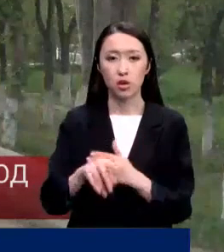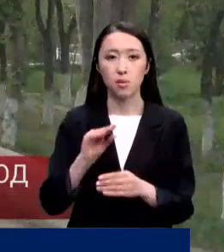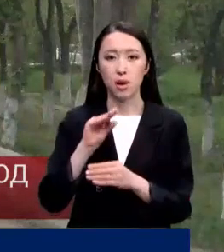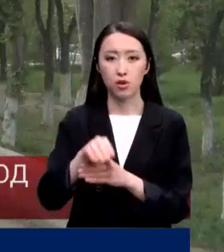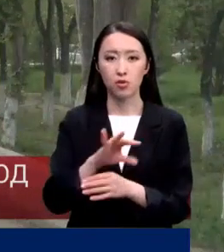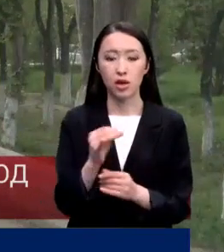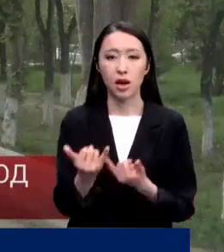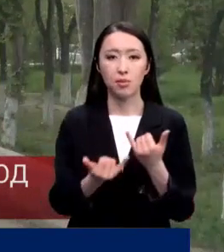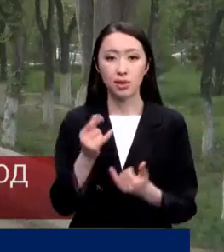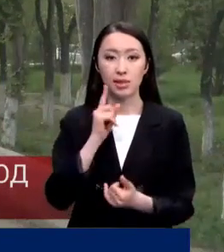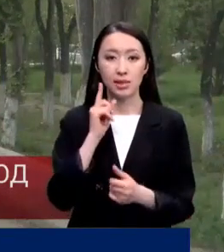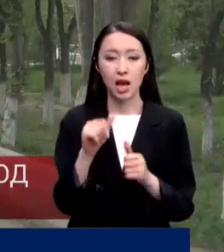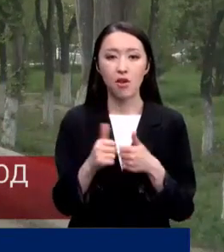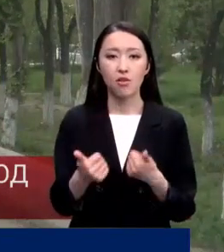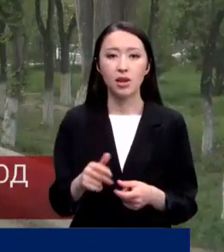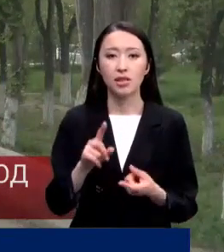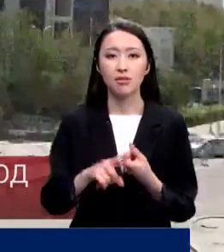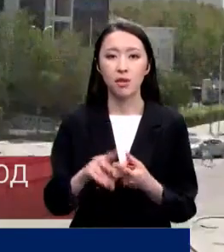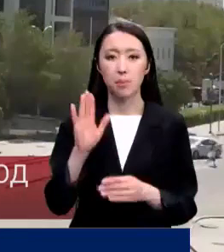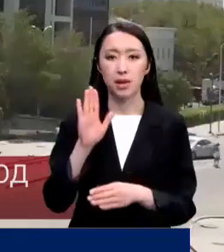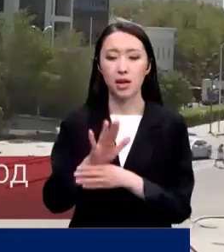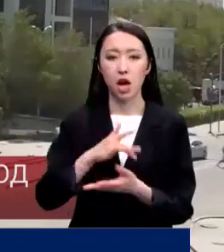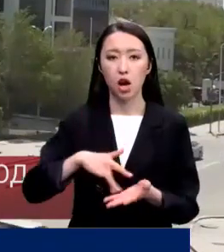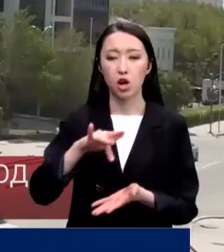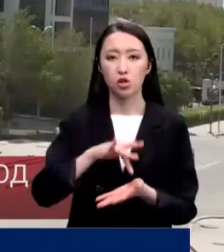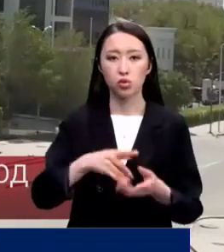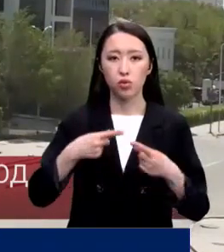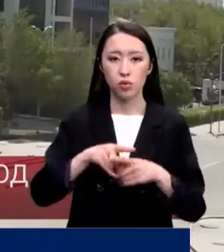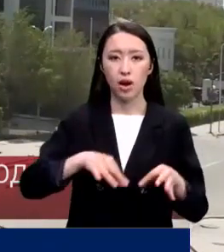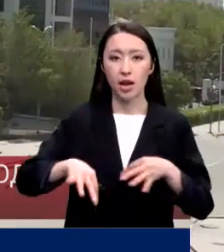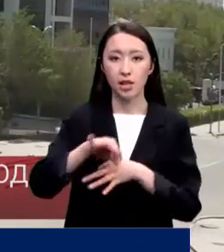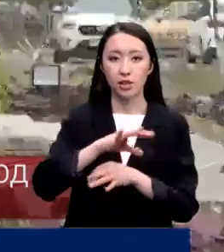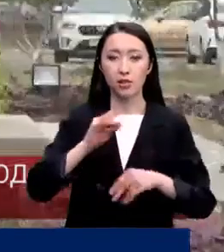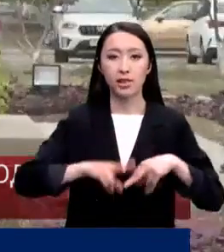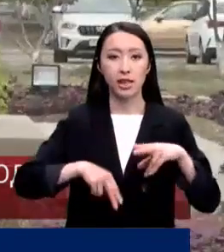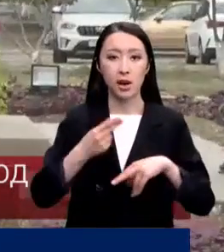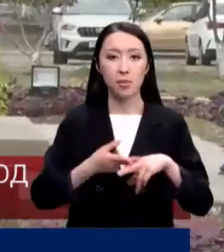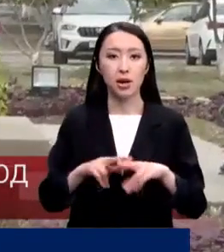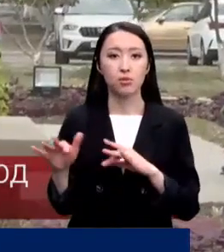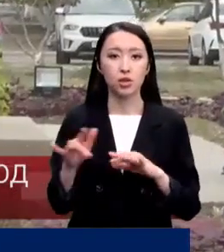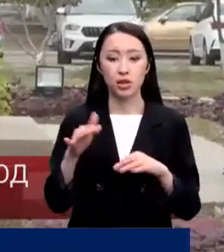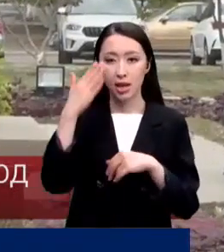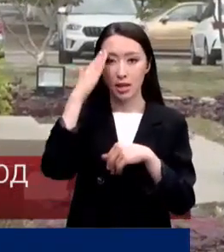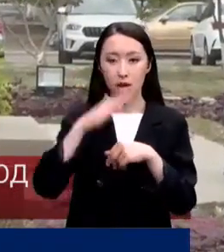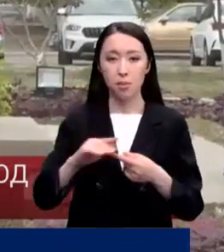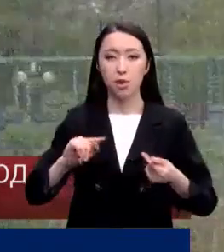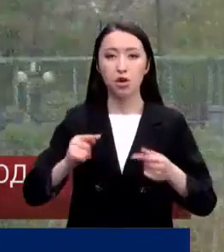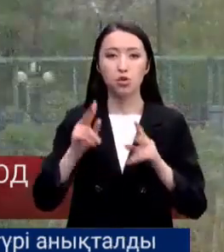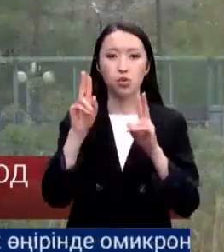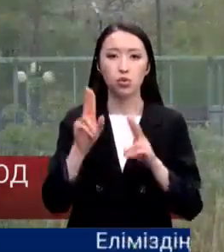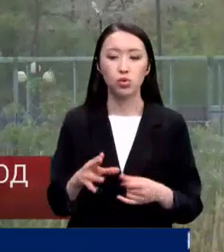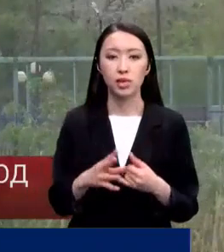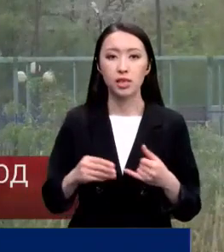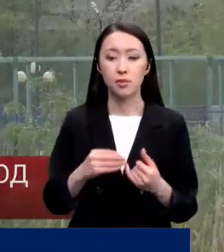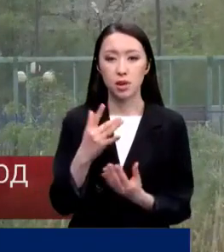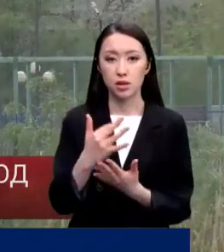и озеленение оформляется в виде приказа городского отдела архитектуры и градостроительства. Поэтому действия акимата противоречат нормам земельного